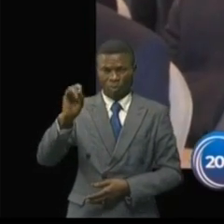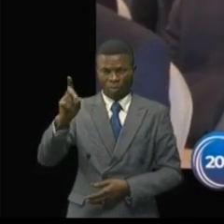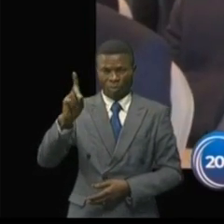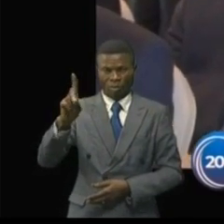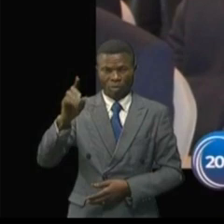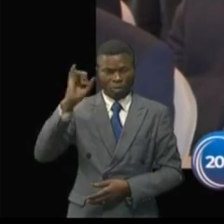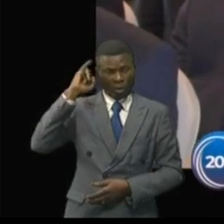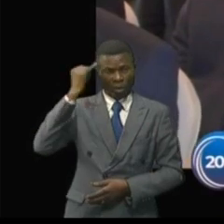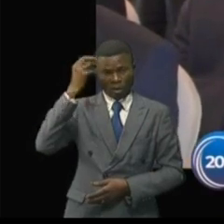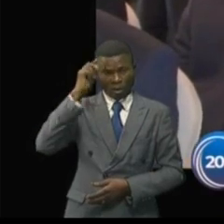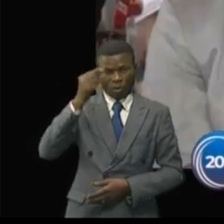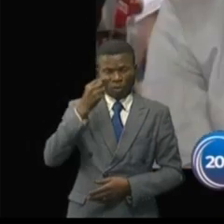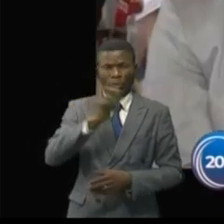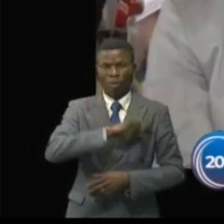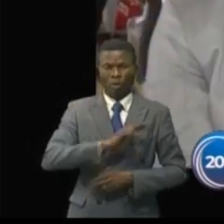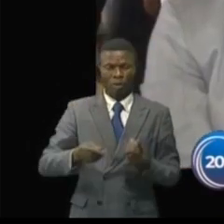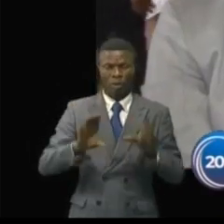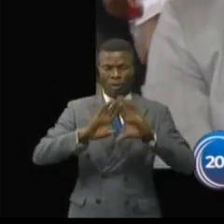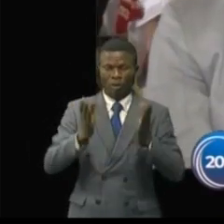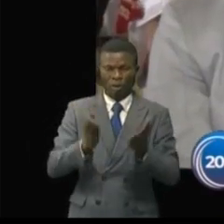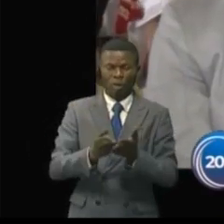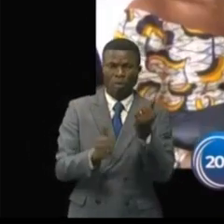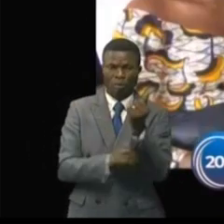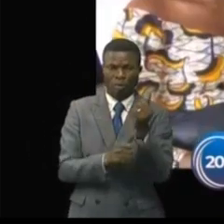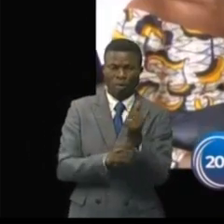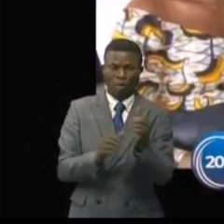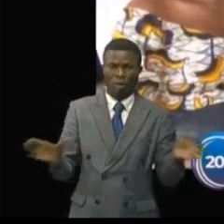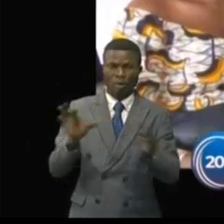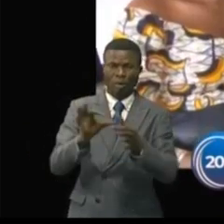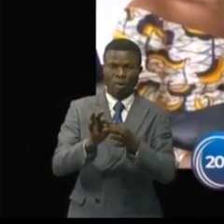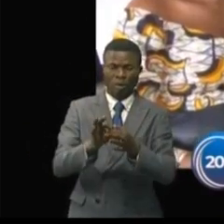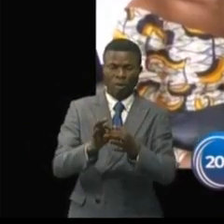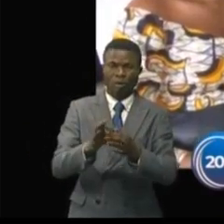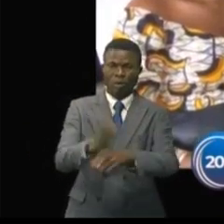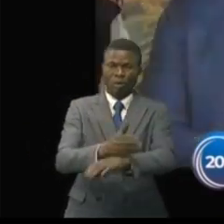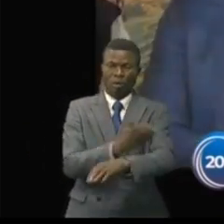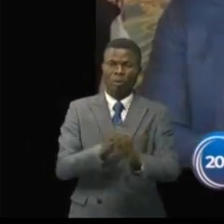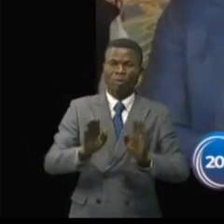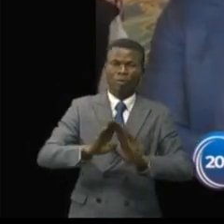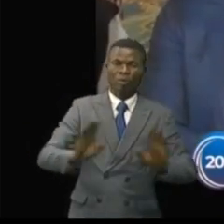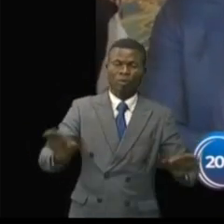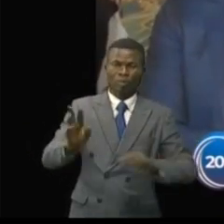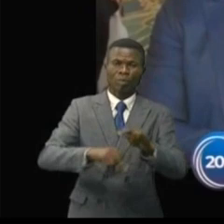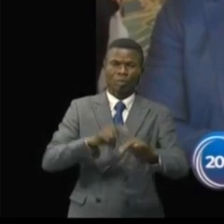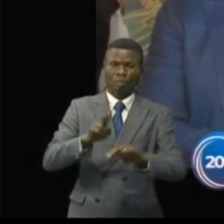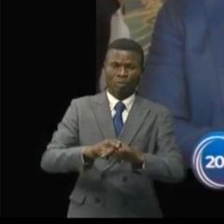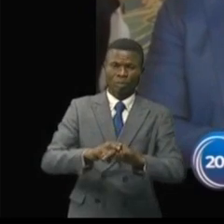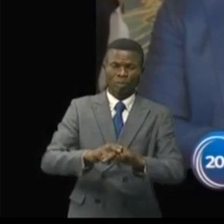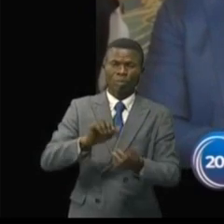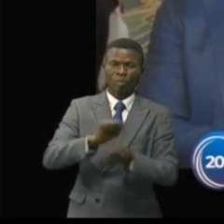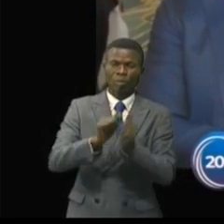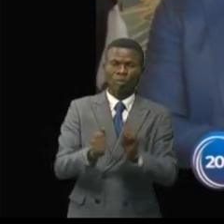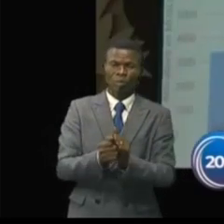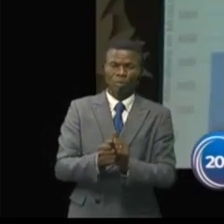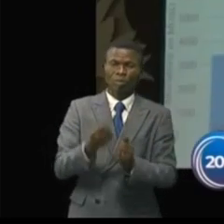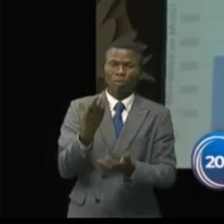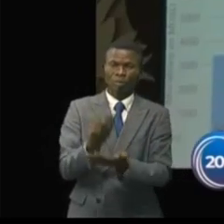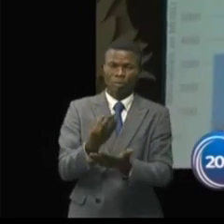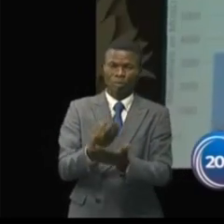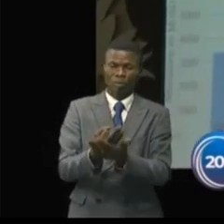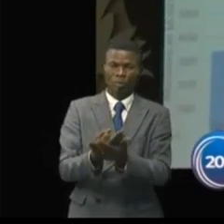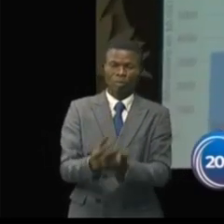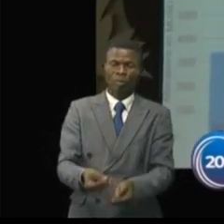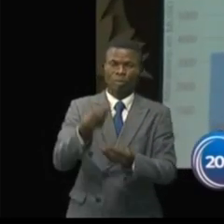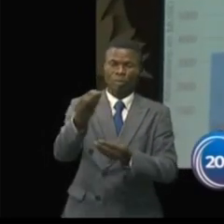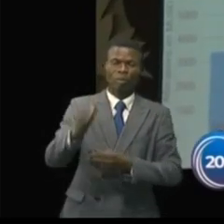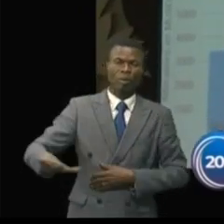gouvernement de la RDC et les unités de gestion s'accordent à accroître la capacité nationale dans l'absorption des fonds alloués au